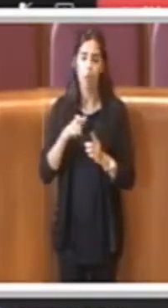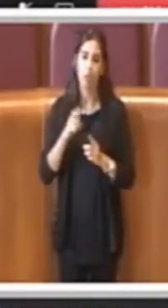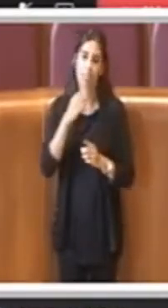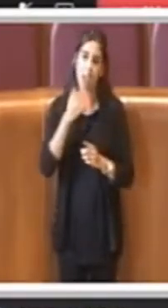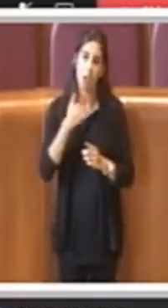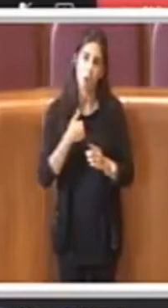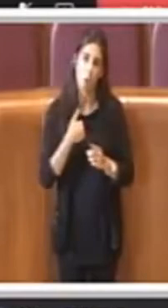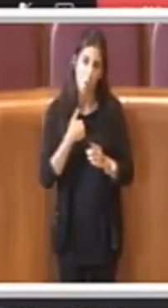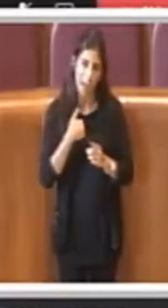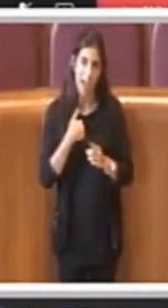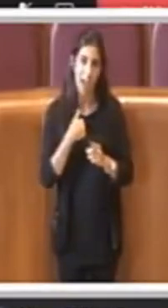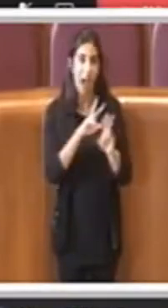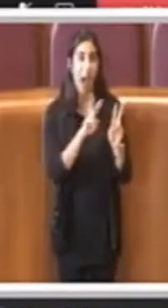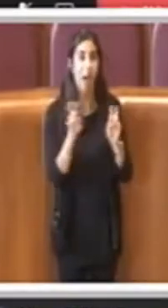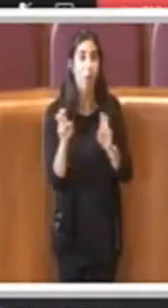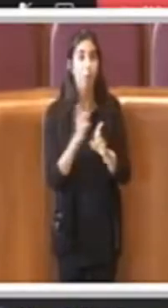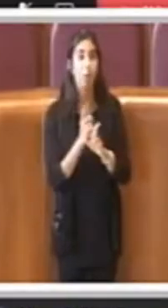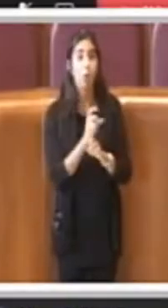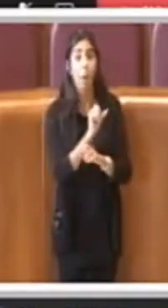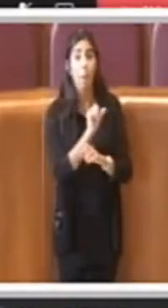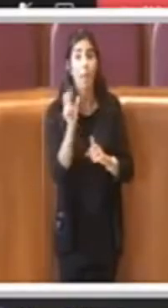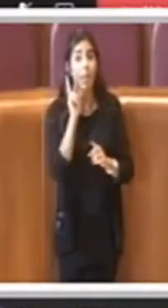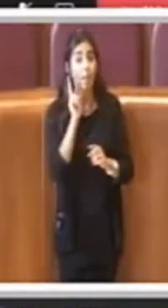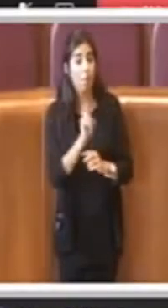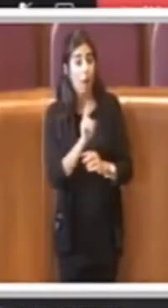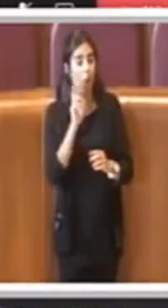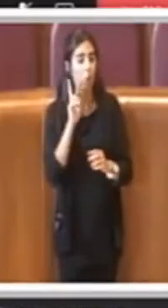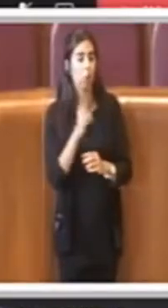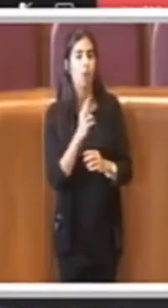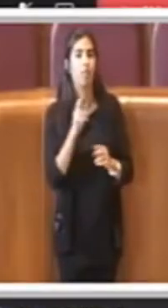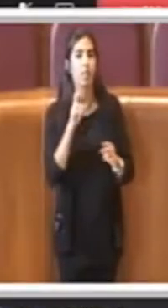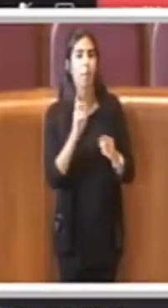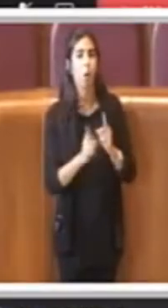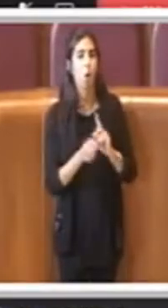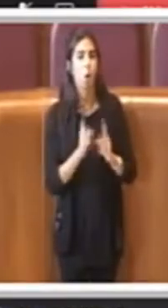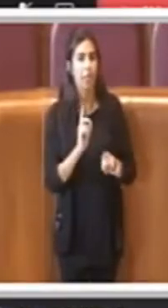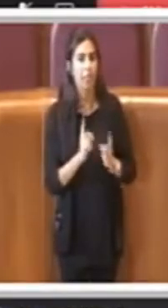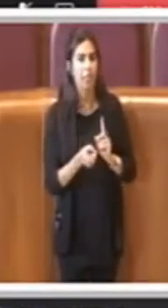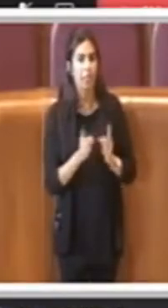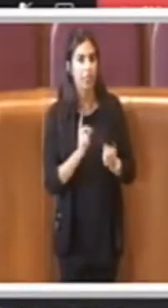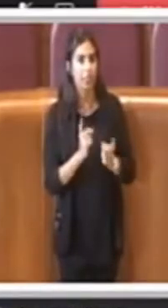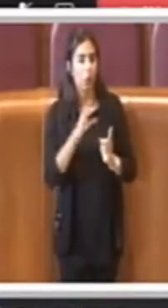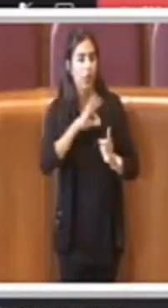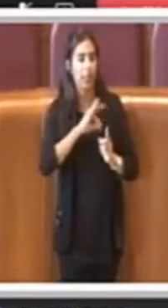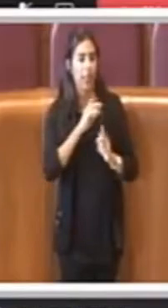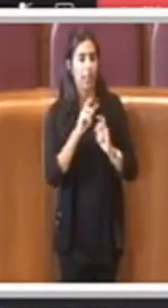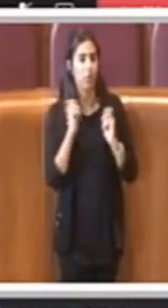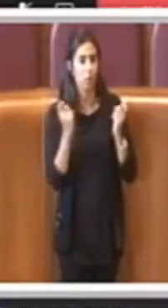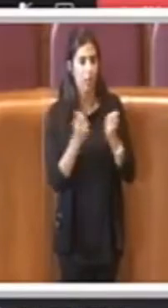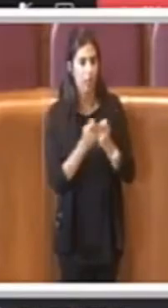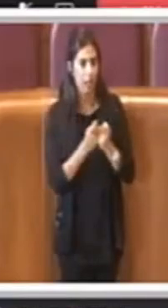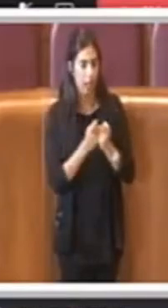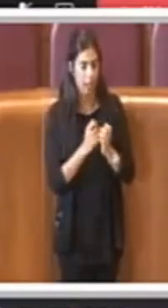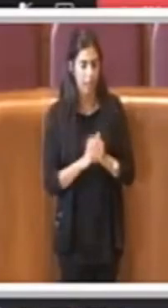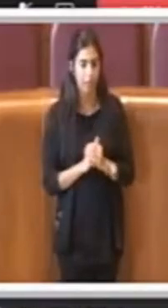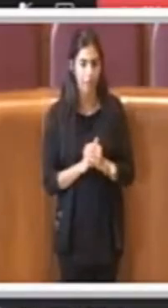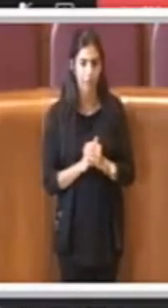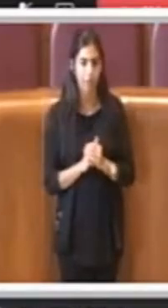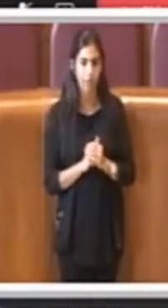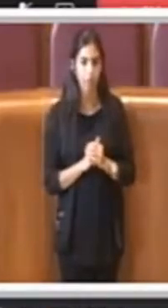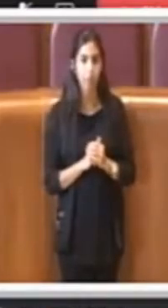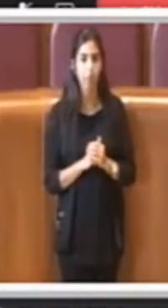affrontarli prima di tutto dal punto di vista politico e quello che sono gli interessi generali. Noi abbiamo da una parte